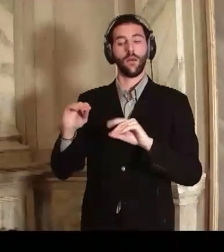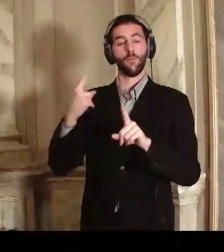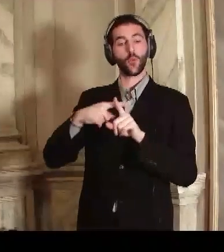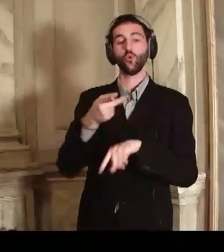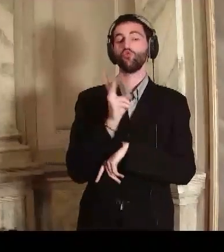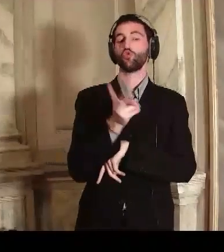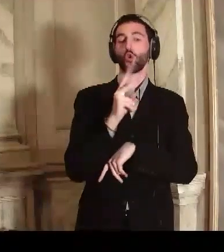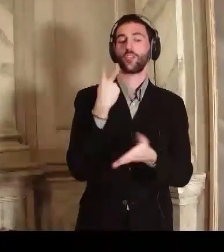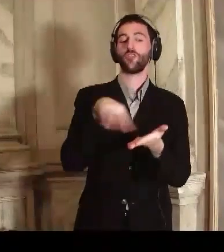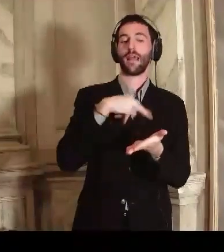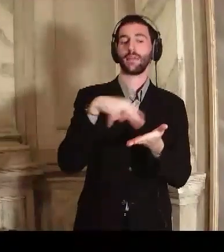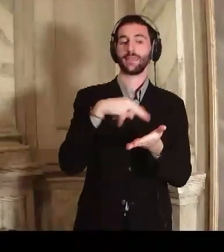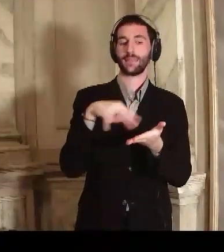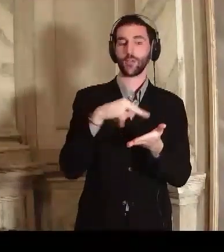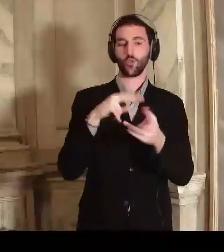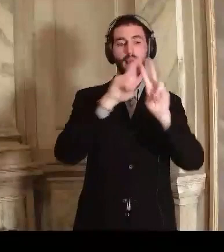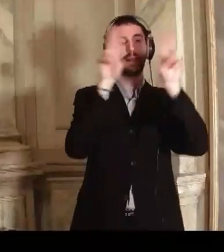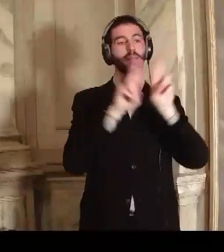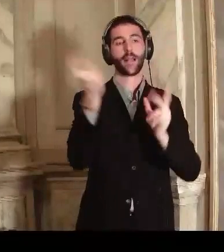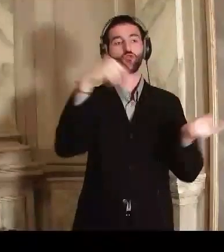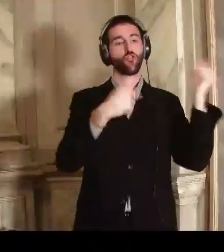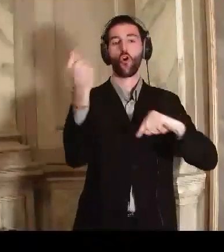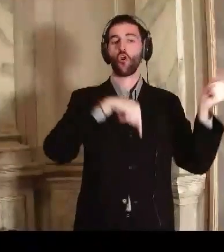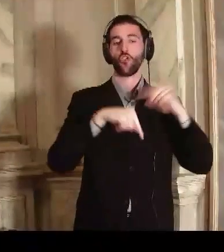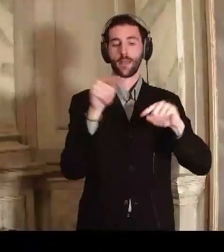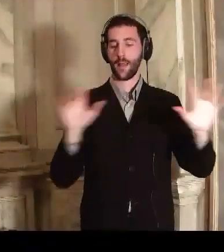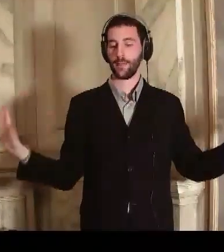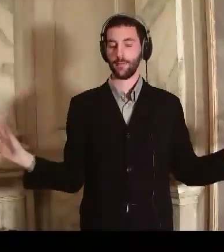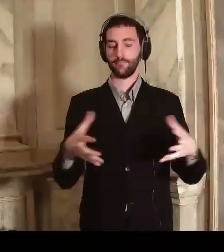danzatori internazionali della compagnia Teak Damsa. MAM è un luogo dove si